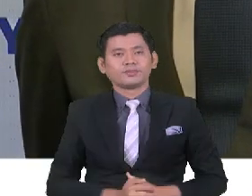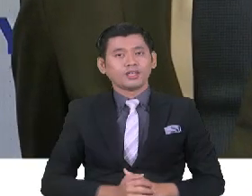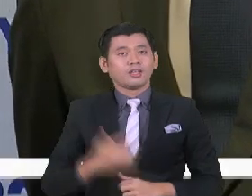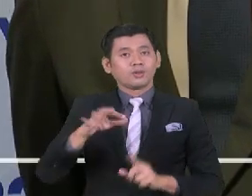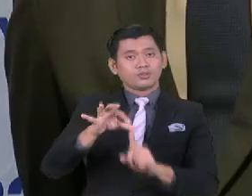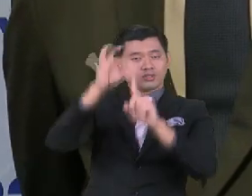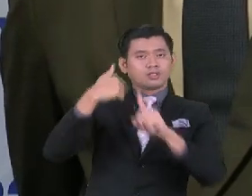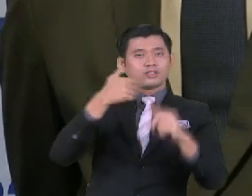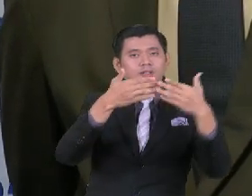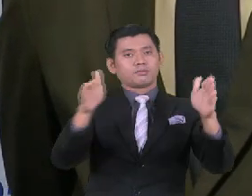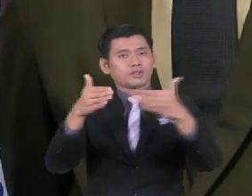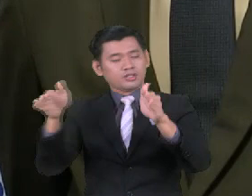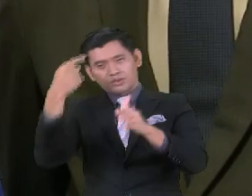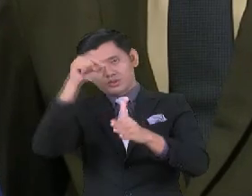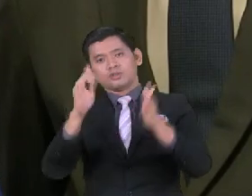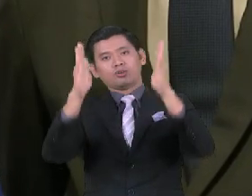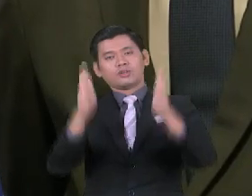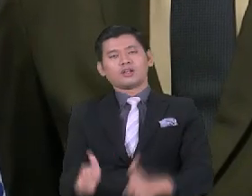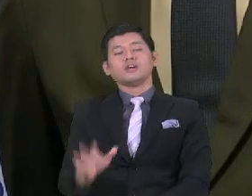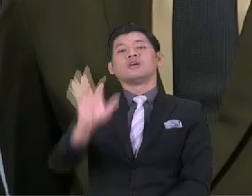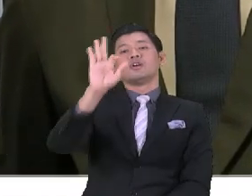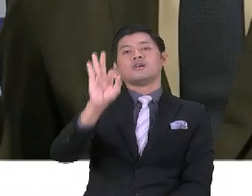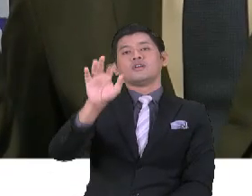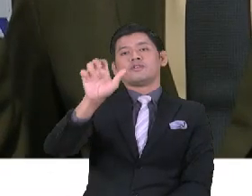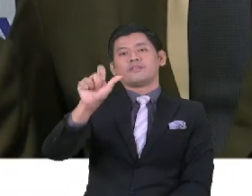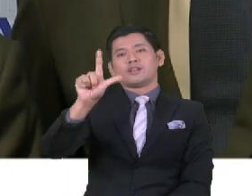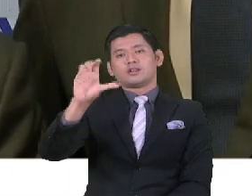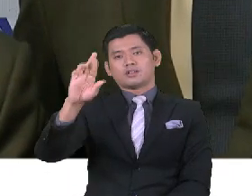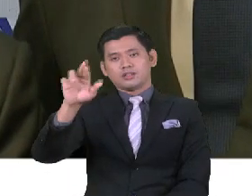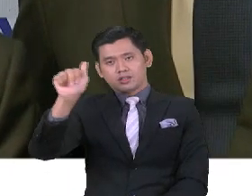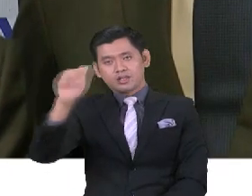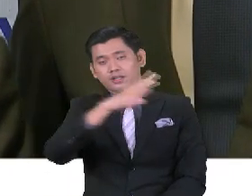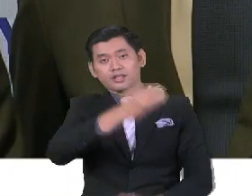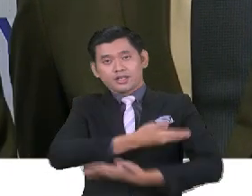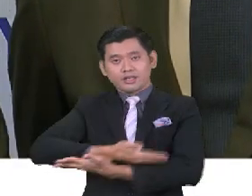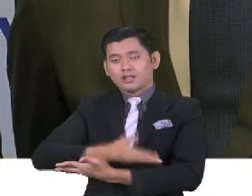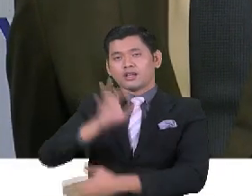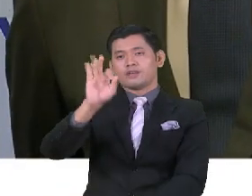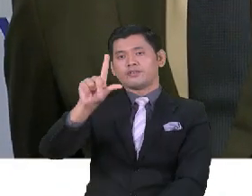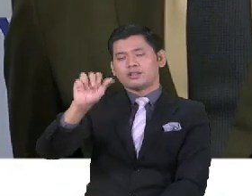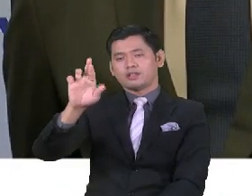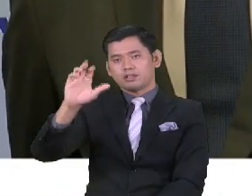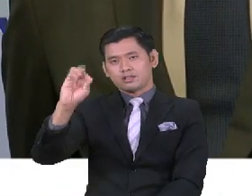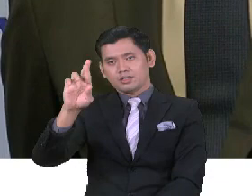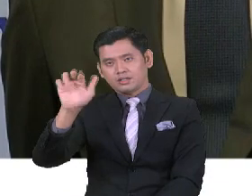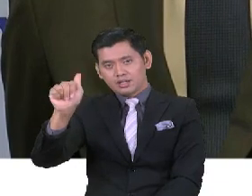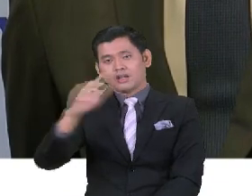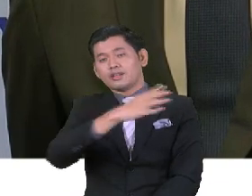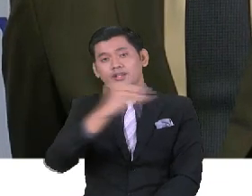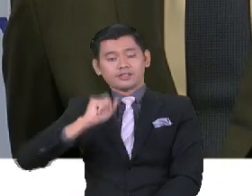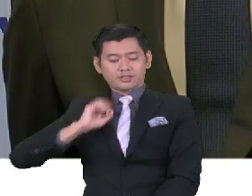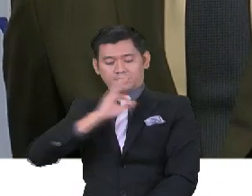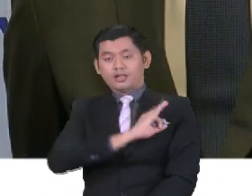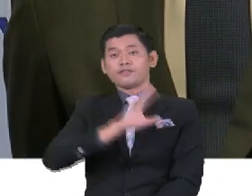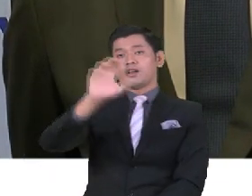kepada peserta-peserta Felcra, anak-anak peserta Felcra dan juga kaki tangan Felcra. Ya,